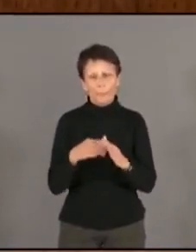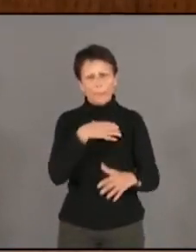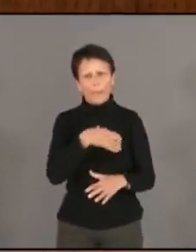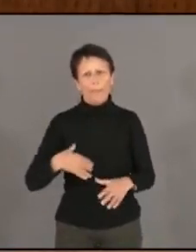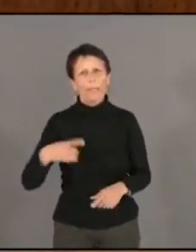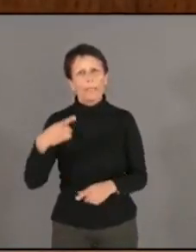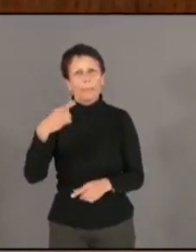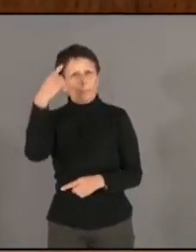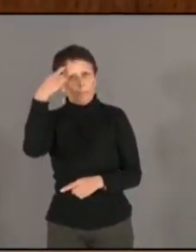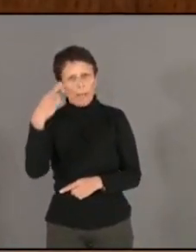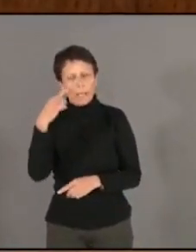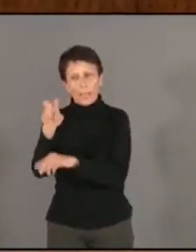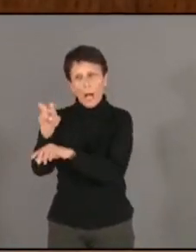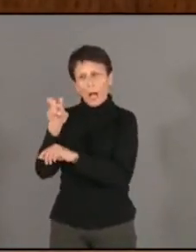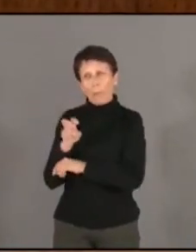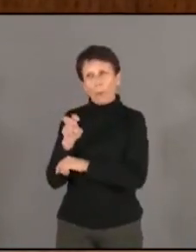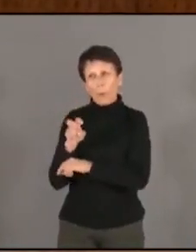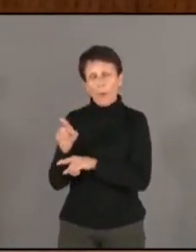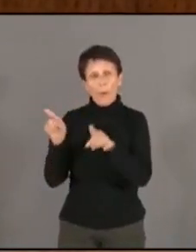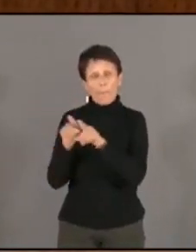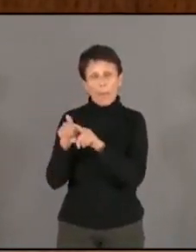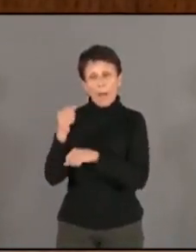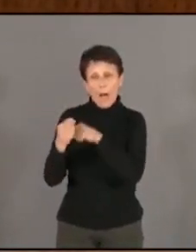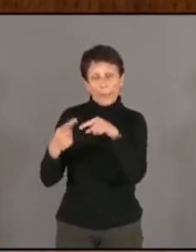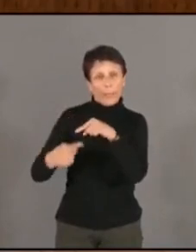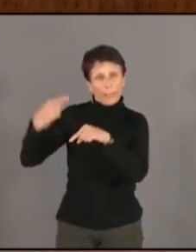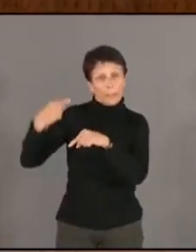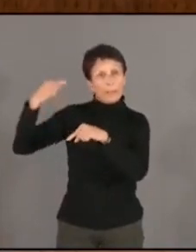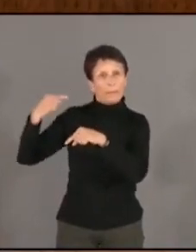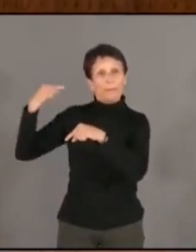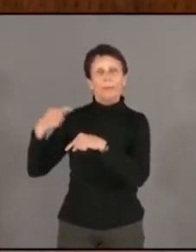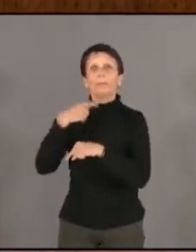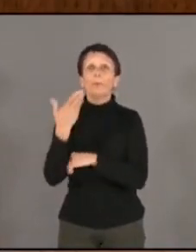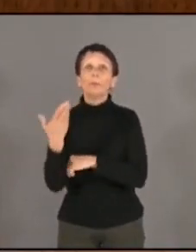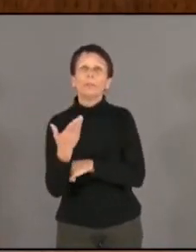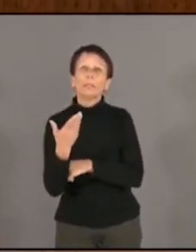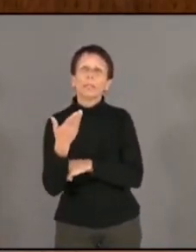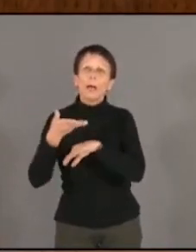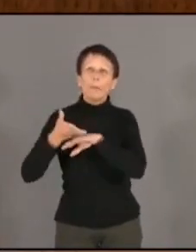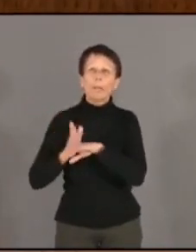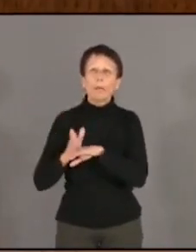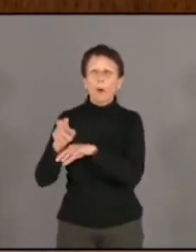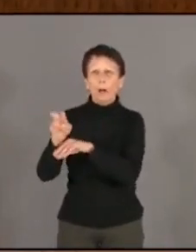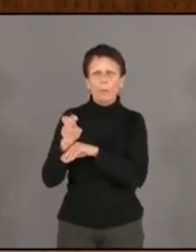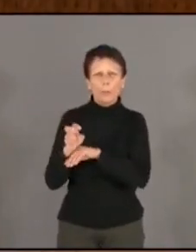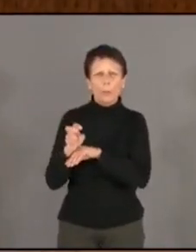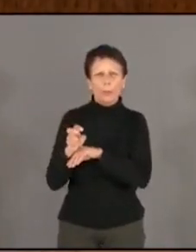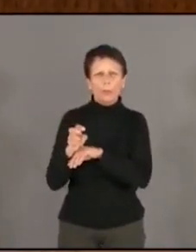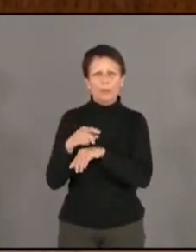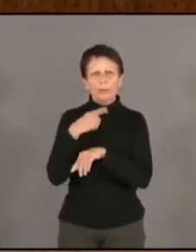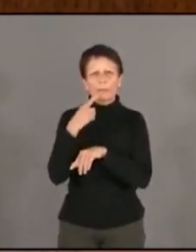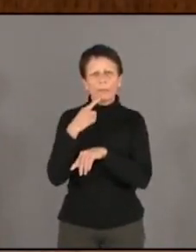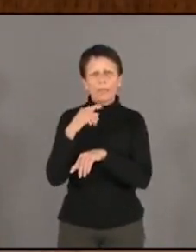d'avoir recours à l'emprunt d'un montant analogue aux années précédentes. Elle prévoit cependant d'avoir recours à des produits structurés, les